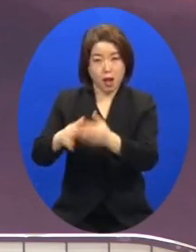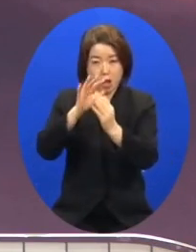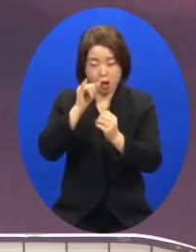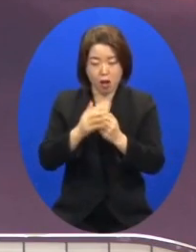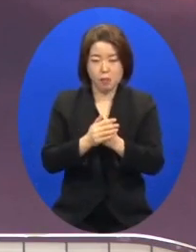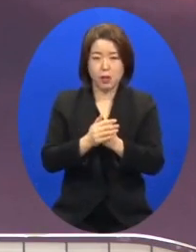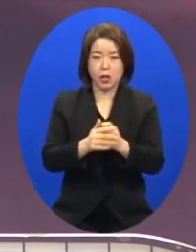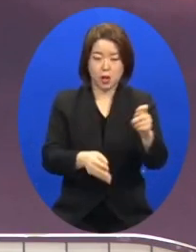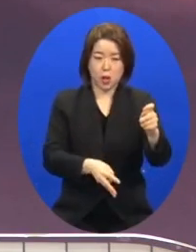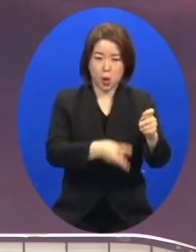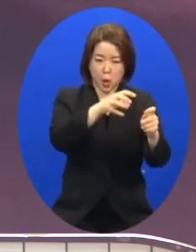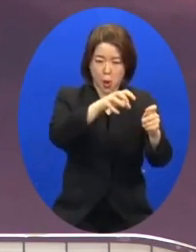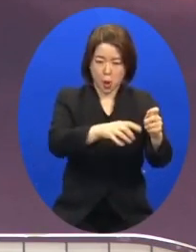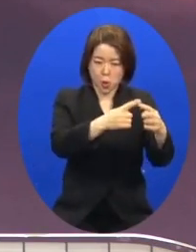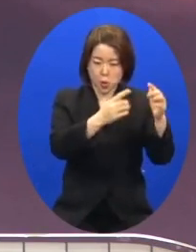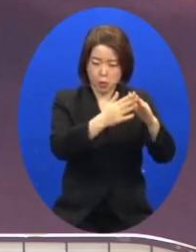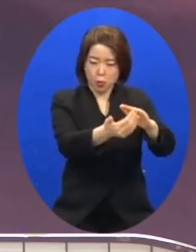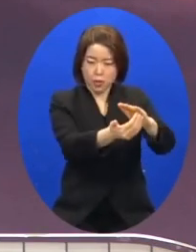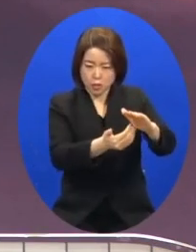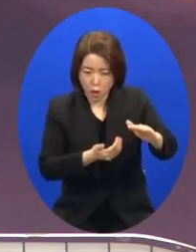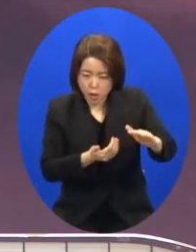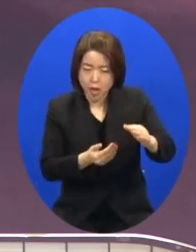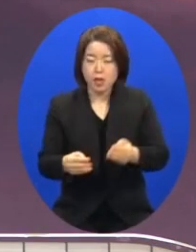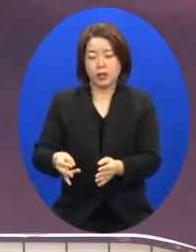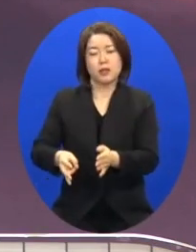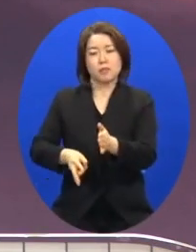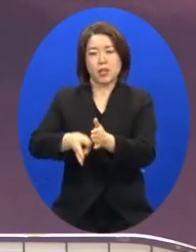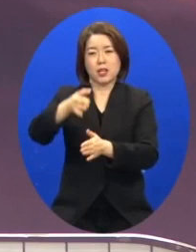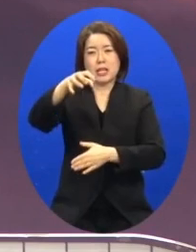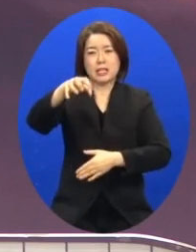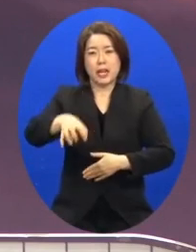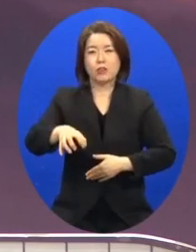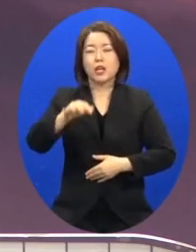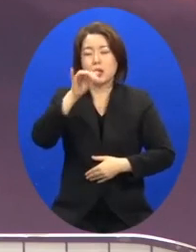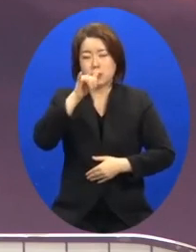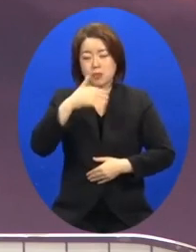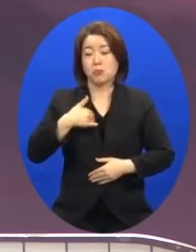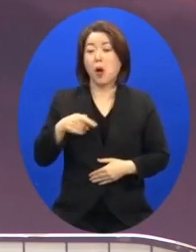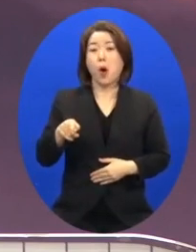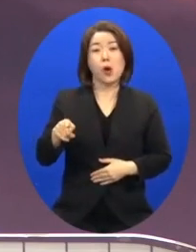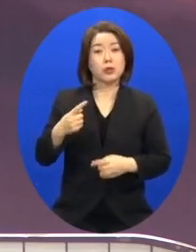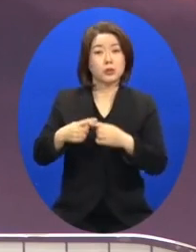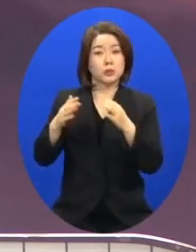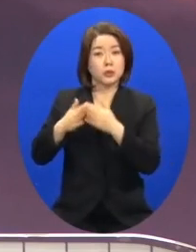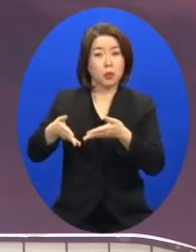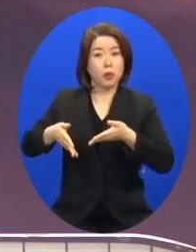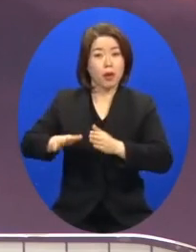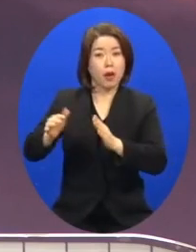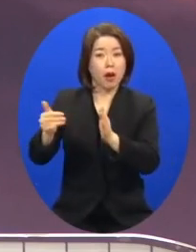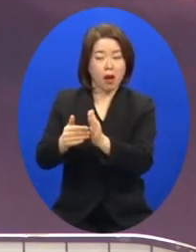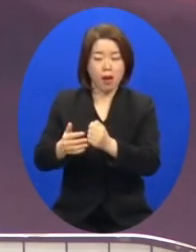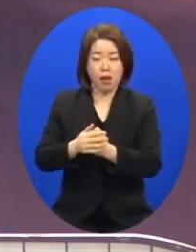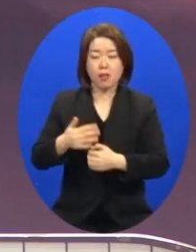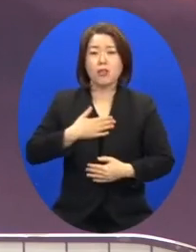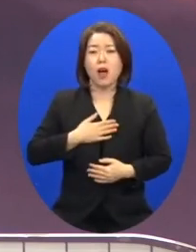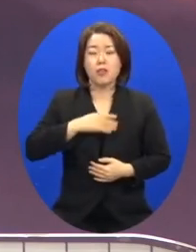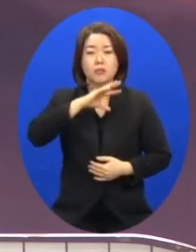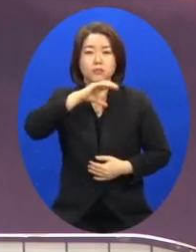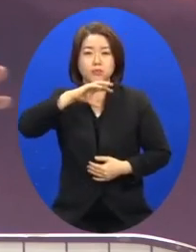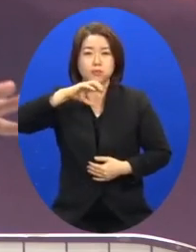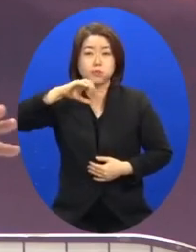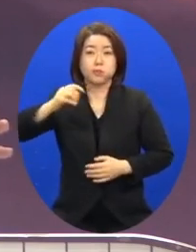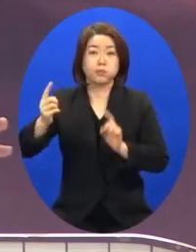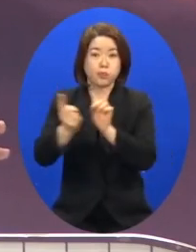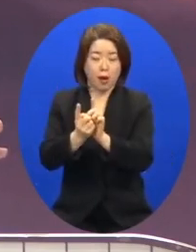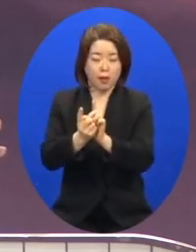예루살렘 교회가 생겼어 나는 예루살렘 교회 출신이야 나는 베드로를 만났다고 베드로 교회